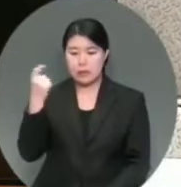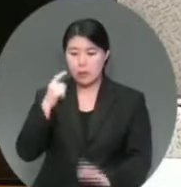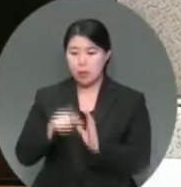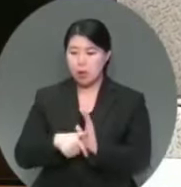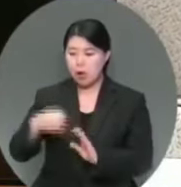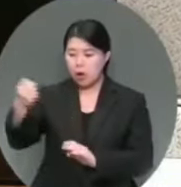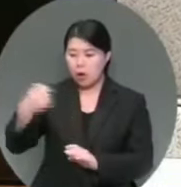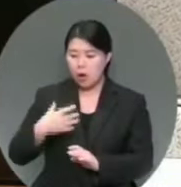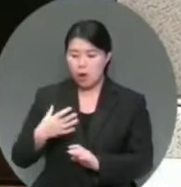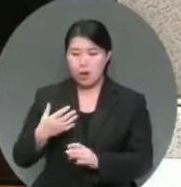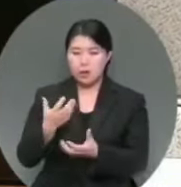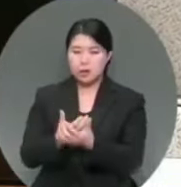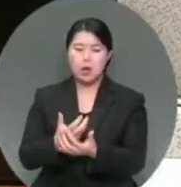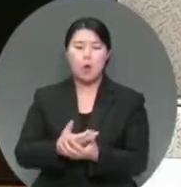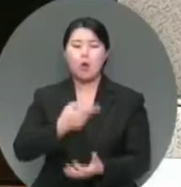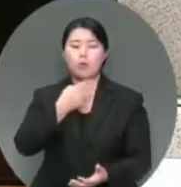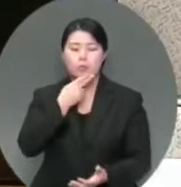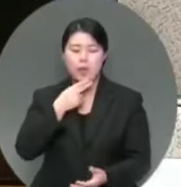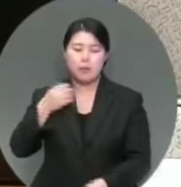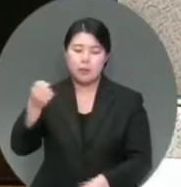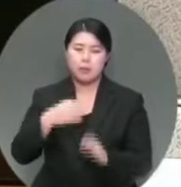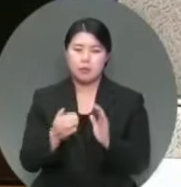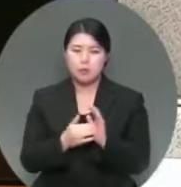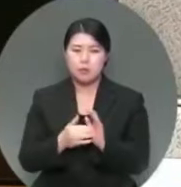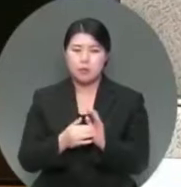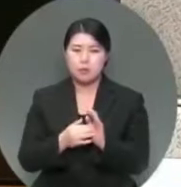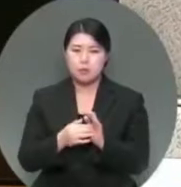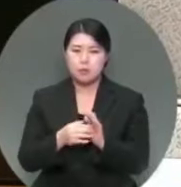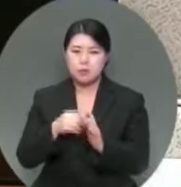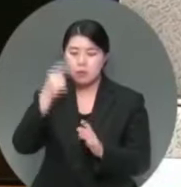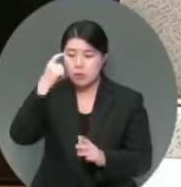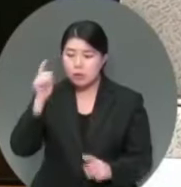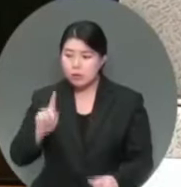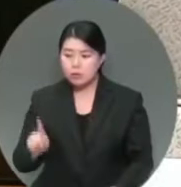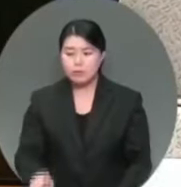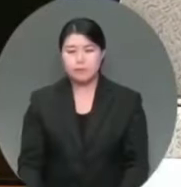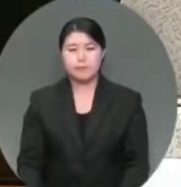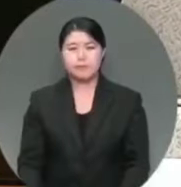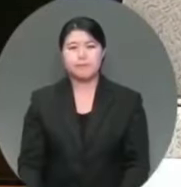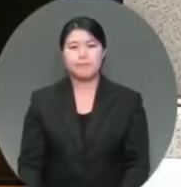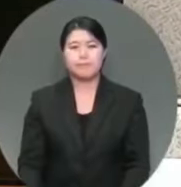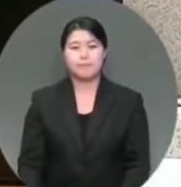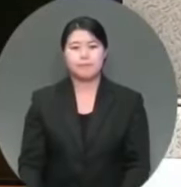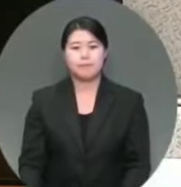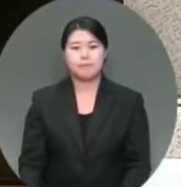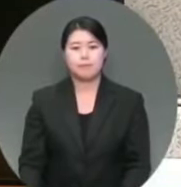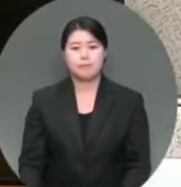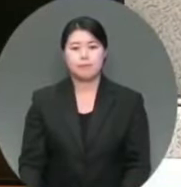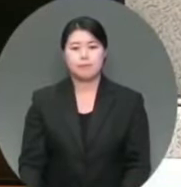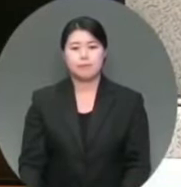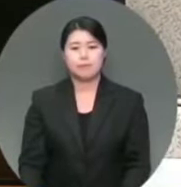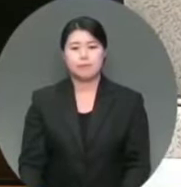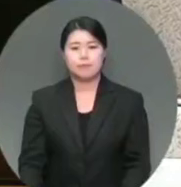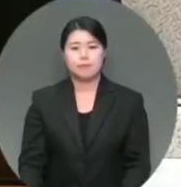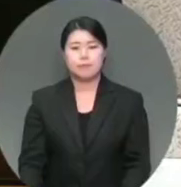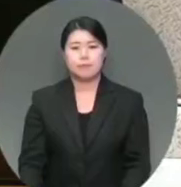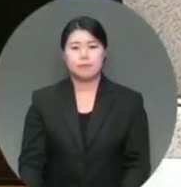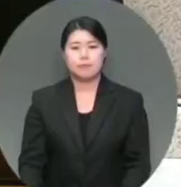들었습니다. 혹시 부총리님 여기에 대한 답변은 어떠신가요? 예, 뭐